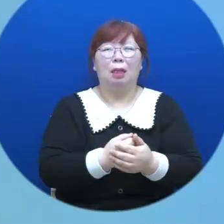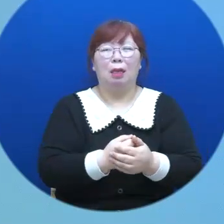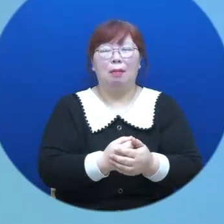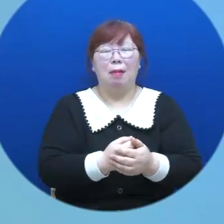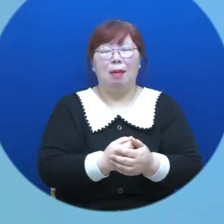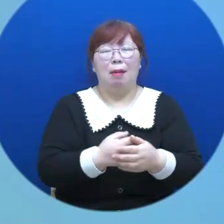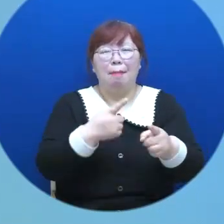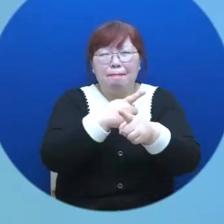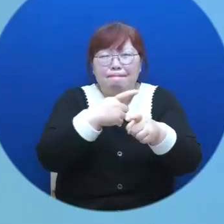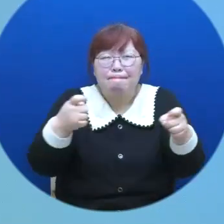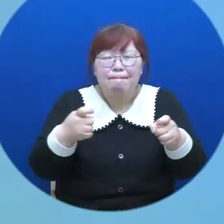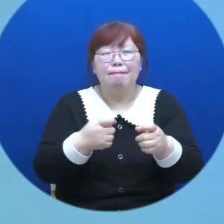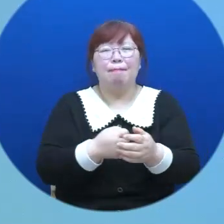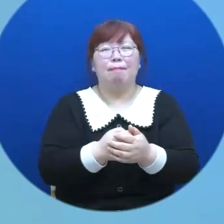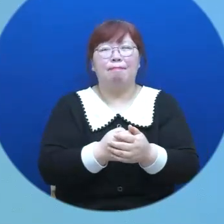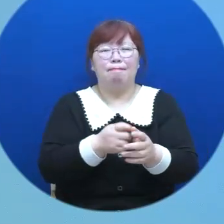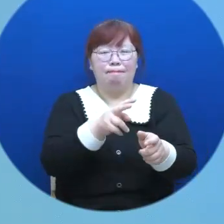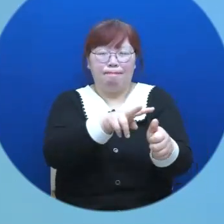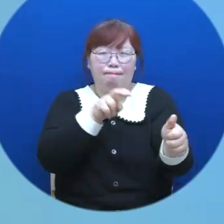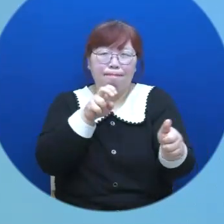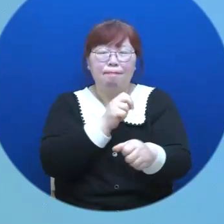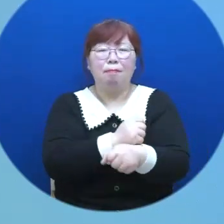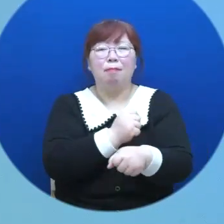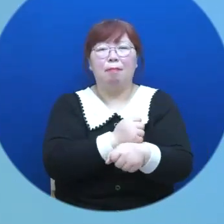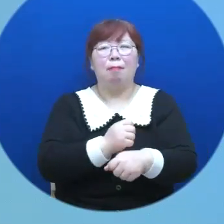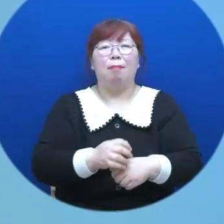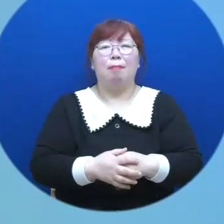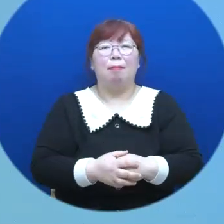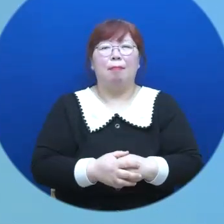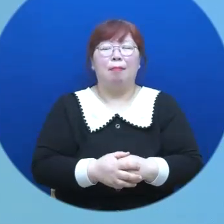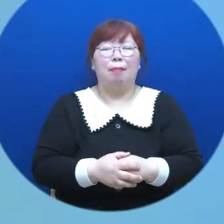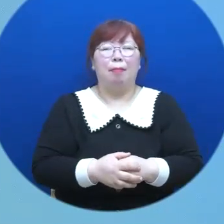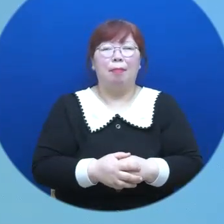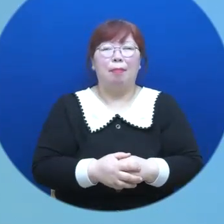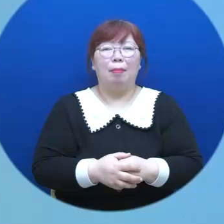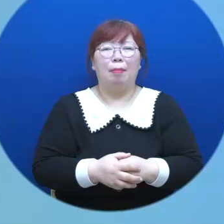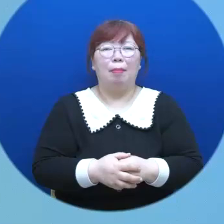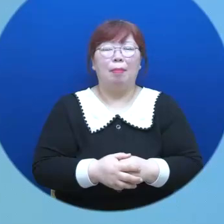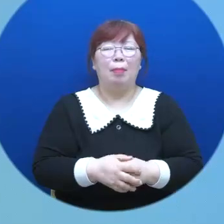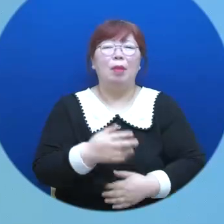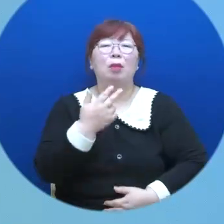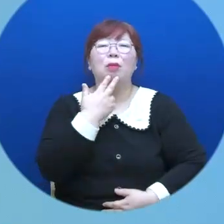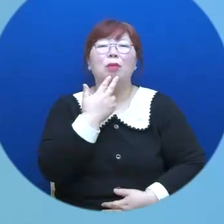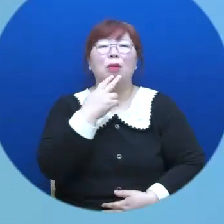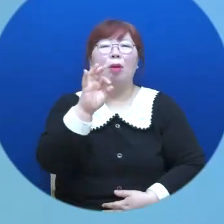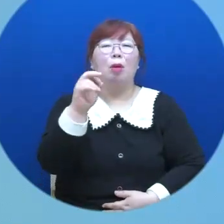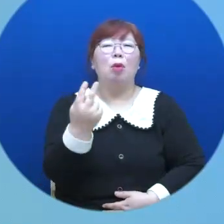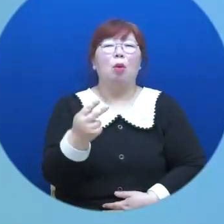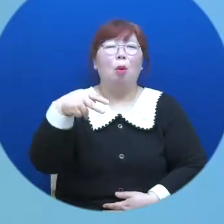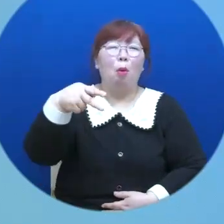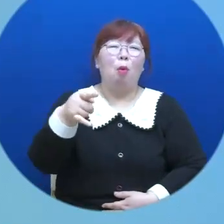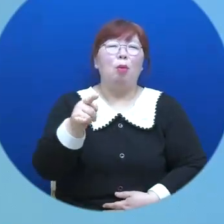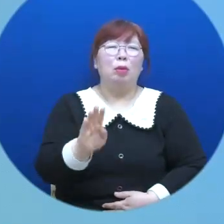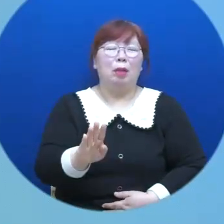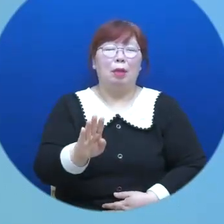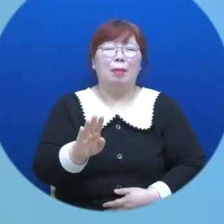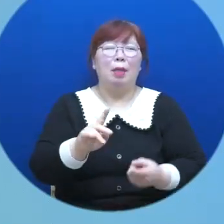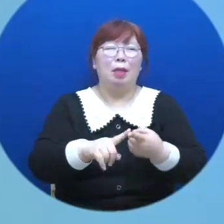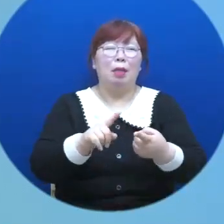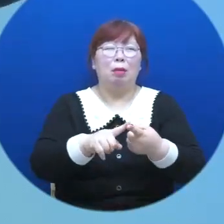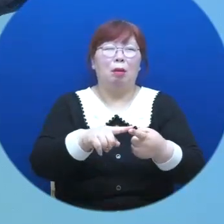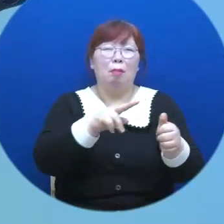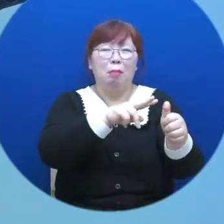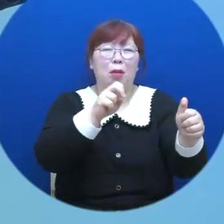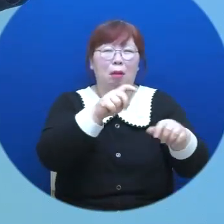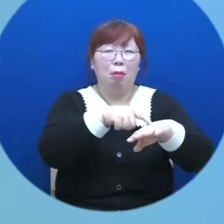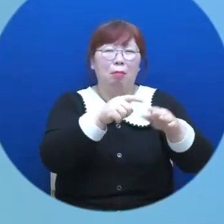미워합니다. 거기다가 이 라헬이 낳은 아들 요셉을 덩달아 미워해요.